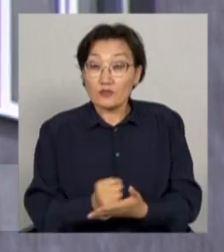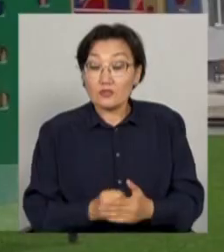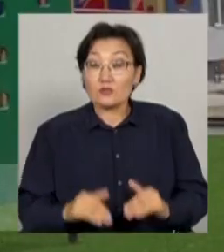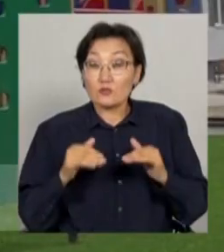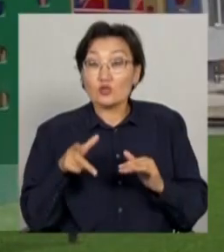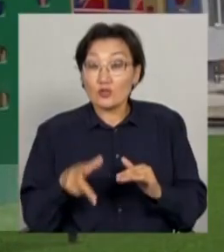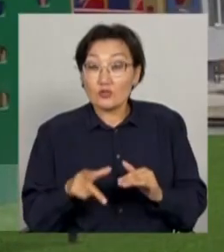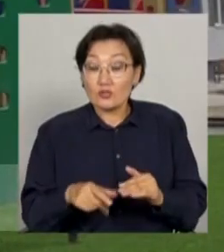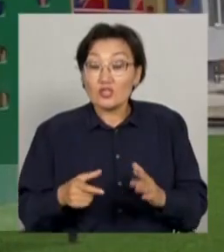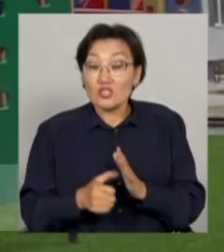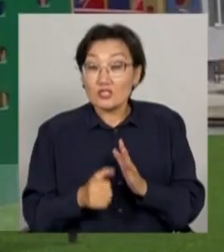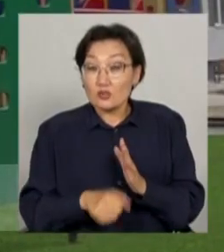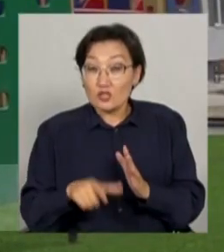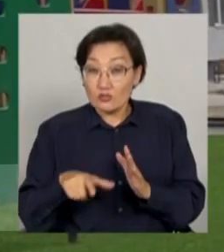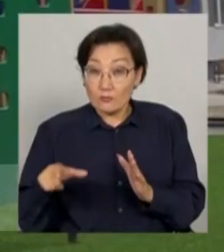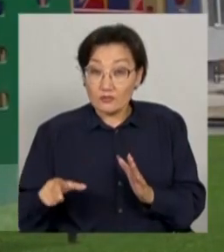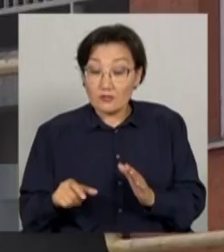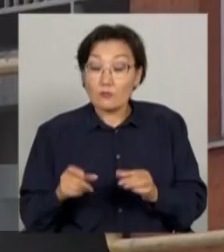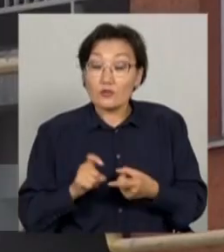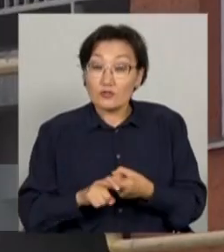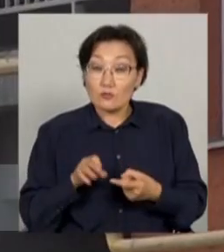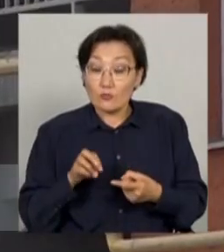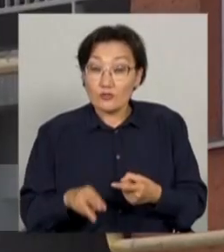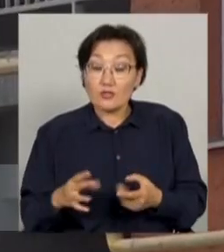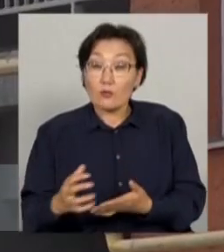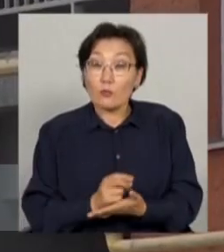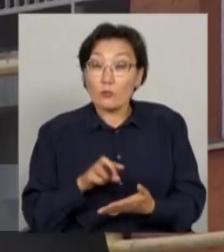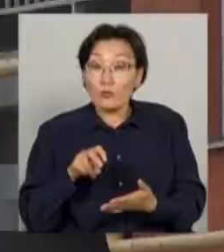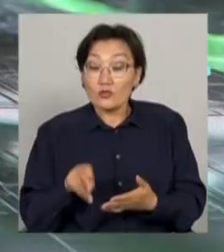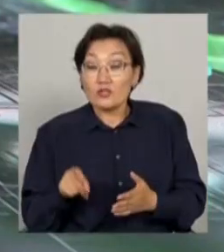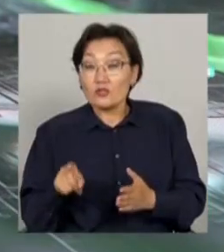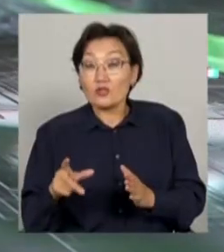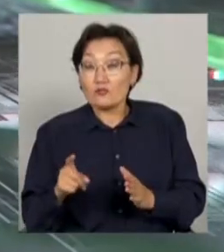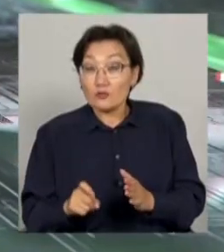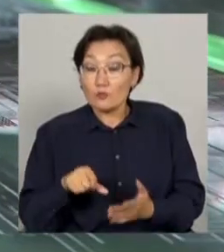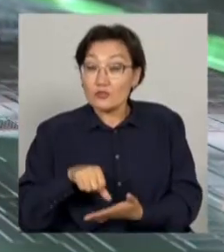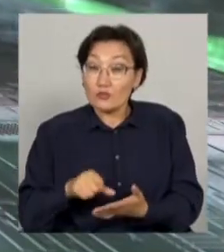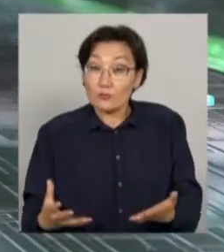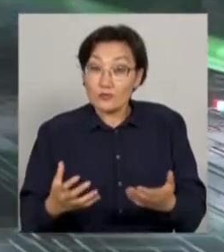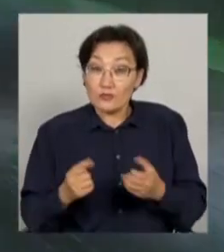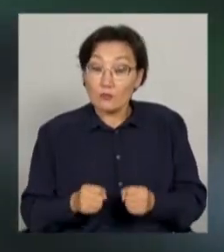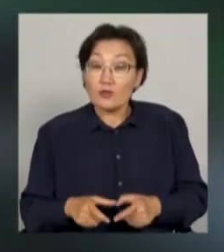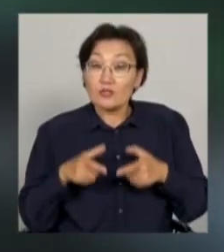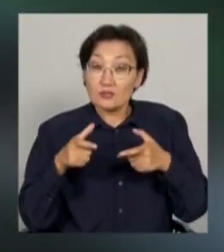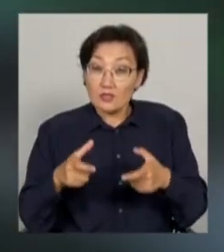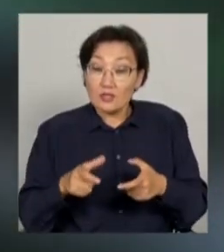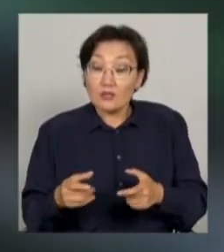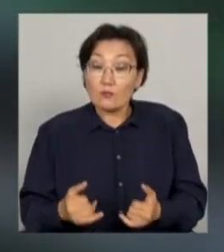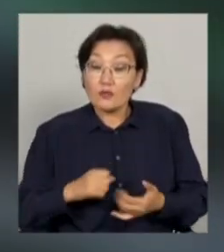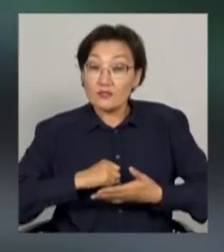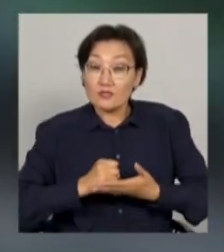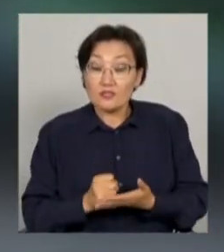свыше 3600 человек. В зависимости от набранных баллов, 1100 претендентов получат направление для